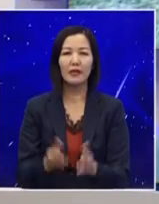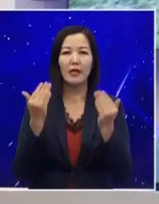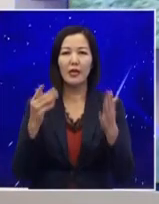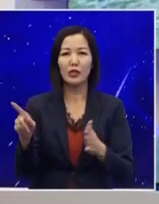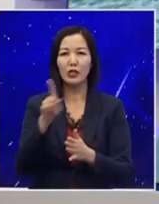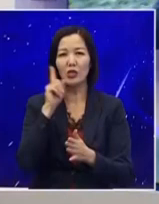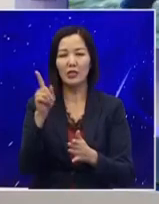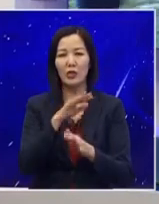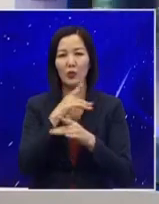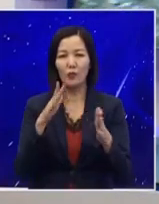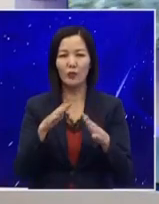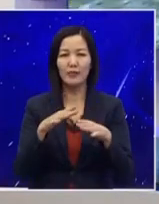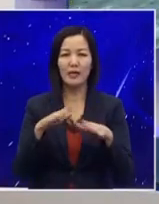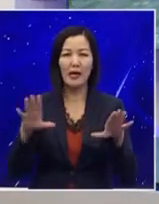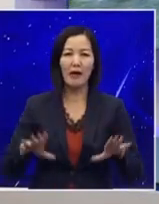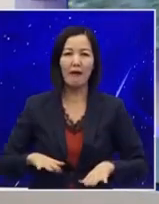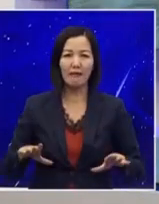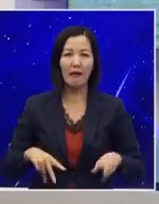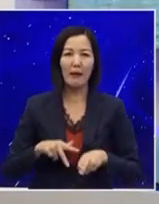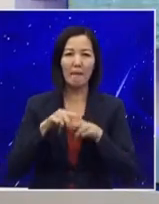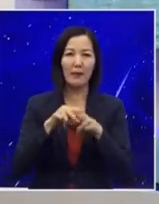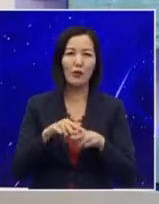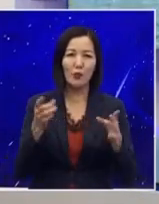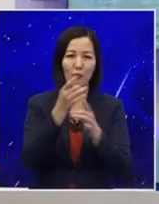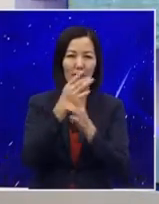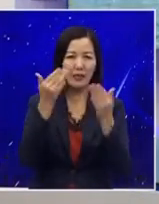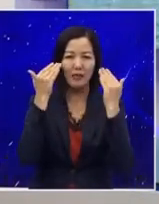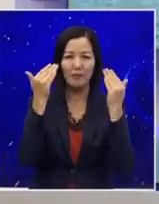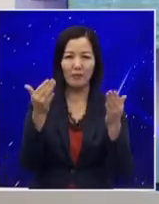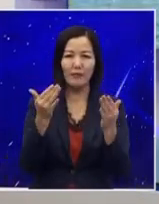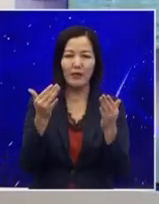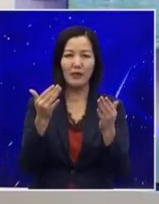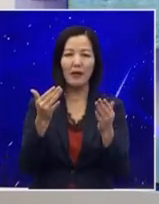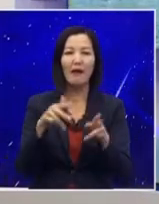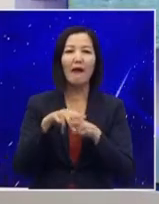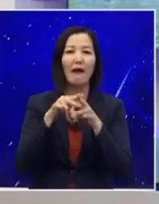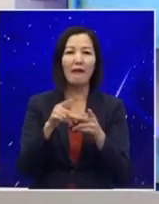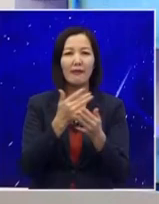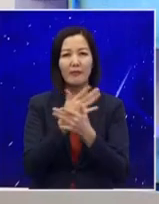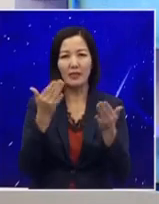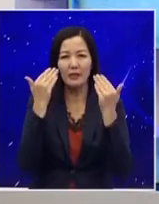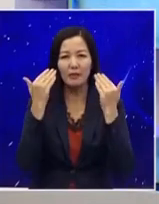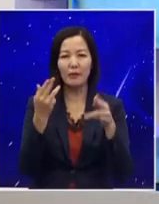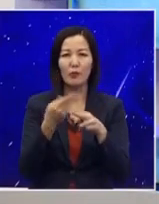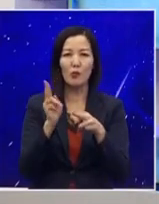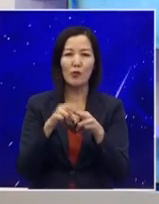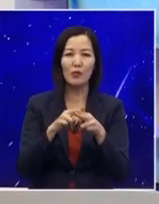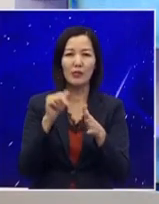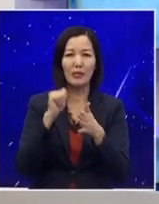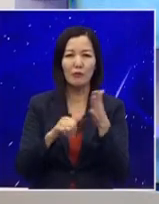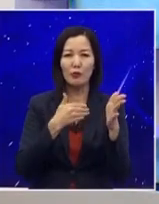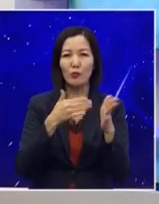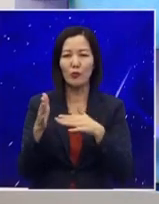Қазір жастардың көбі атқа міну мәдениетінен хабарсыз, сәйкесінше ат әбзелдерін білмейді. Осы олқылықты оңалту мақсатында